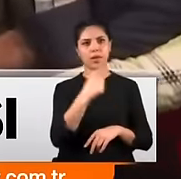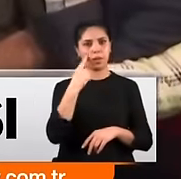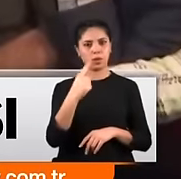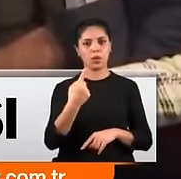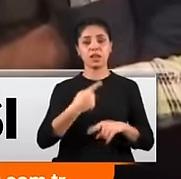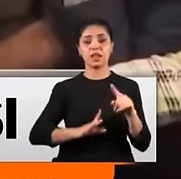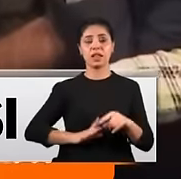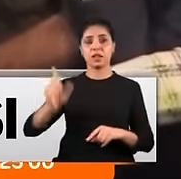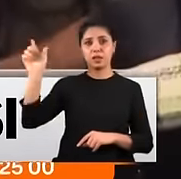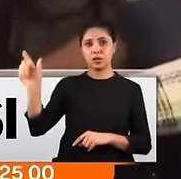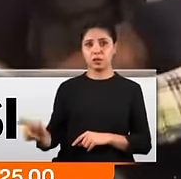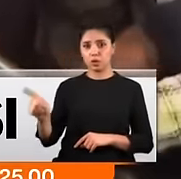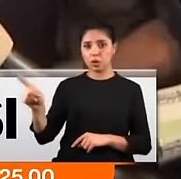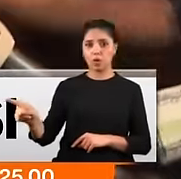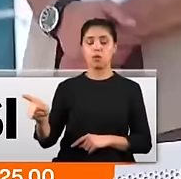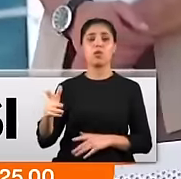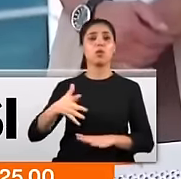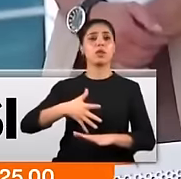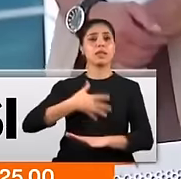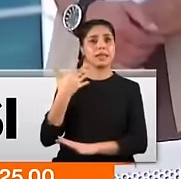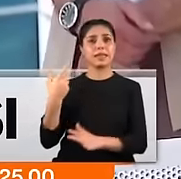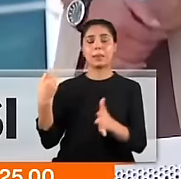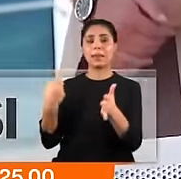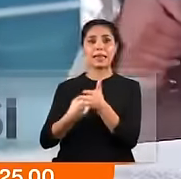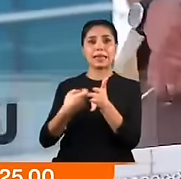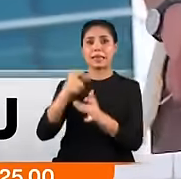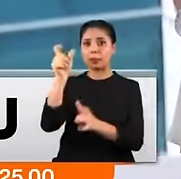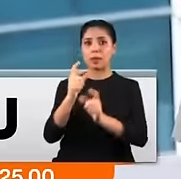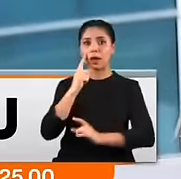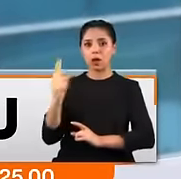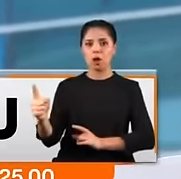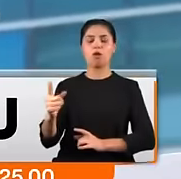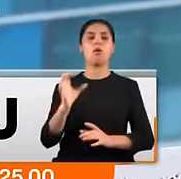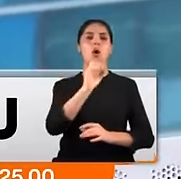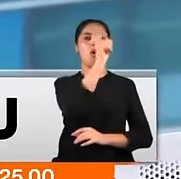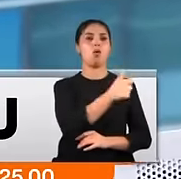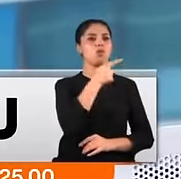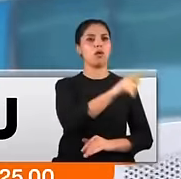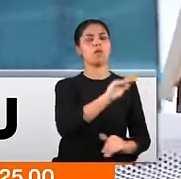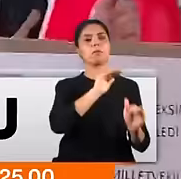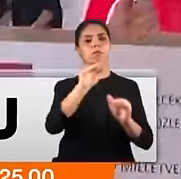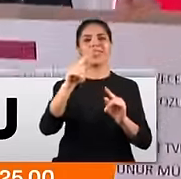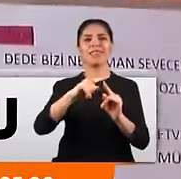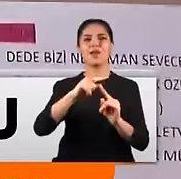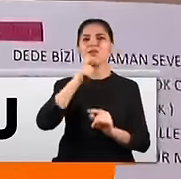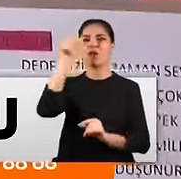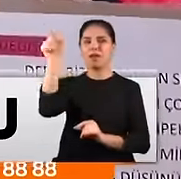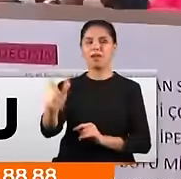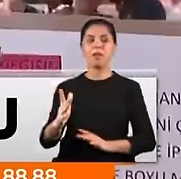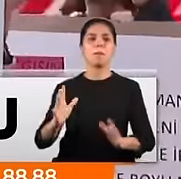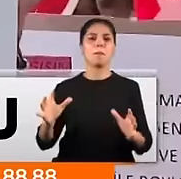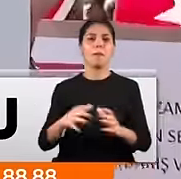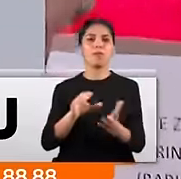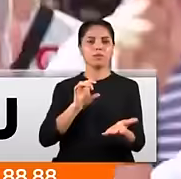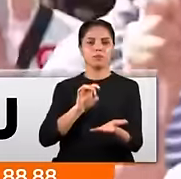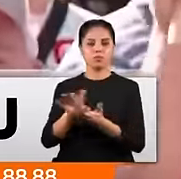isimlere de Özel yeniden parti kapısını açtı. Eski yönetime bayrak açan Tanju Özcan, partiden ihraç edilmiş CHP Genel